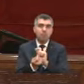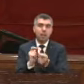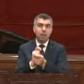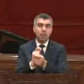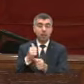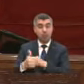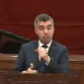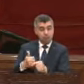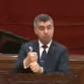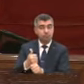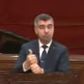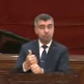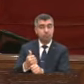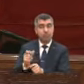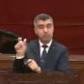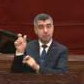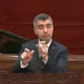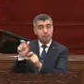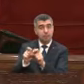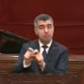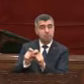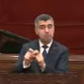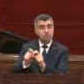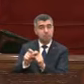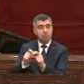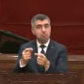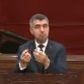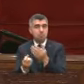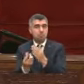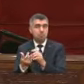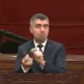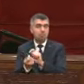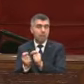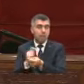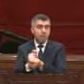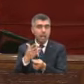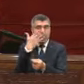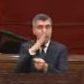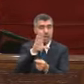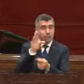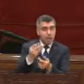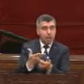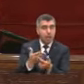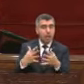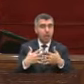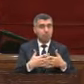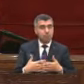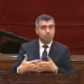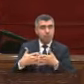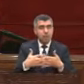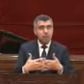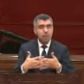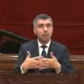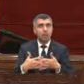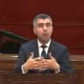عندنا اجيال صاعده مع التنوع الجغرافي، عندنا الاخوان ديالنا في افريقيا في الولايات المتحده الامريكيه في